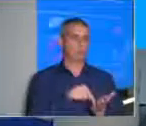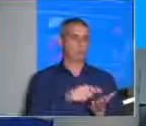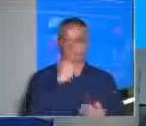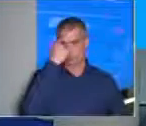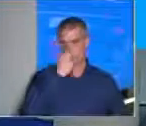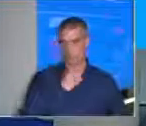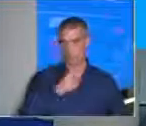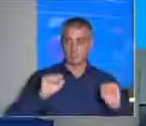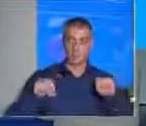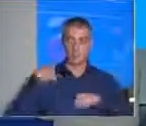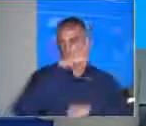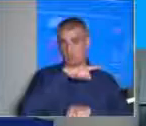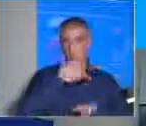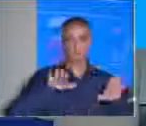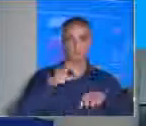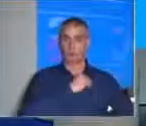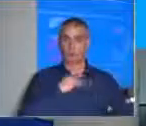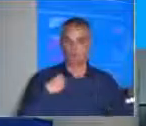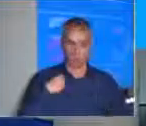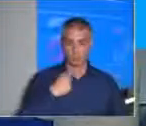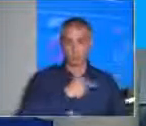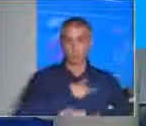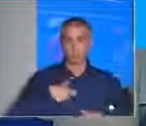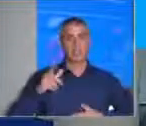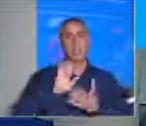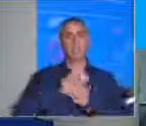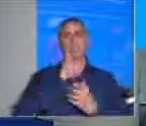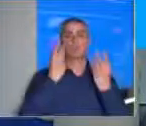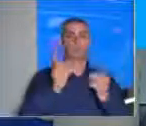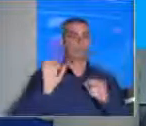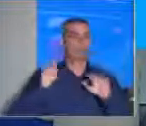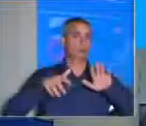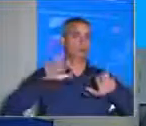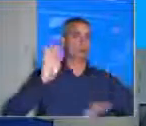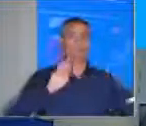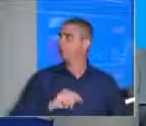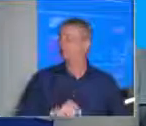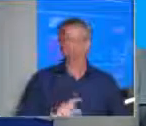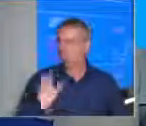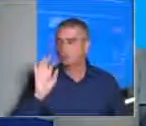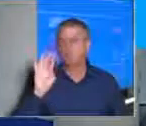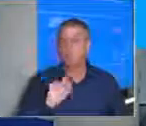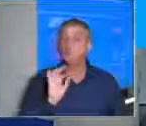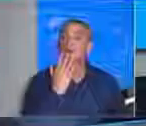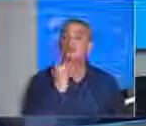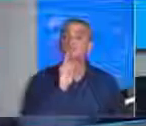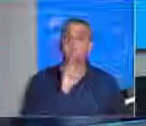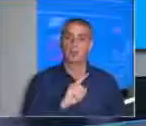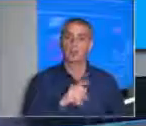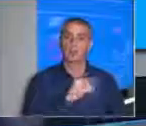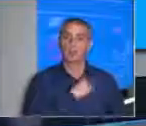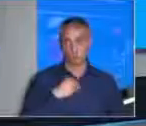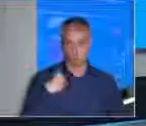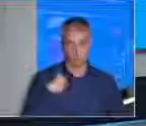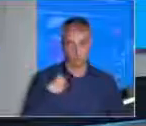את יודעת, המשטרים האלה, ממשלת פולין, בדיוק. הונגריה, זה החברים הכי טובים של נתניהו ושל לא הימין הישראלי. לא של נתניהו, של ישראל, הרי